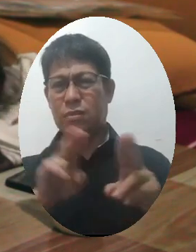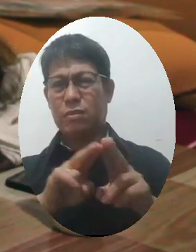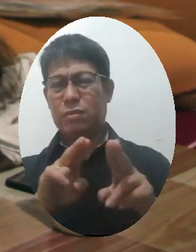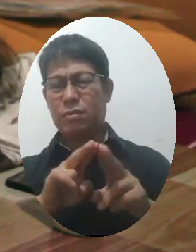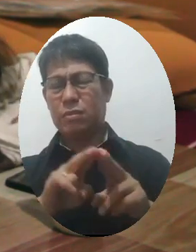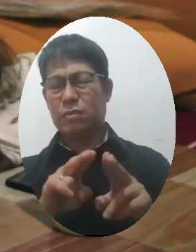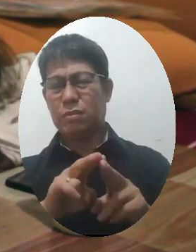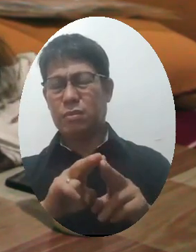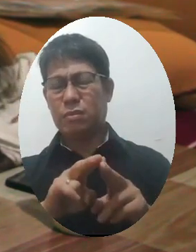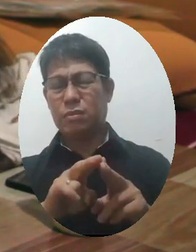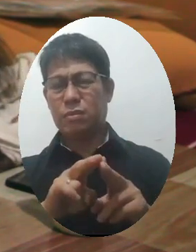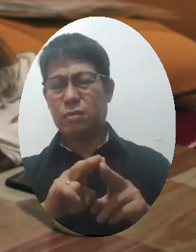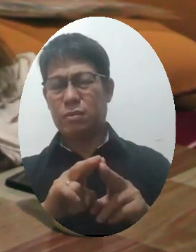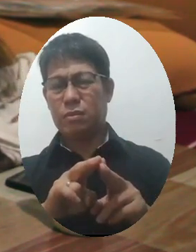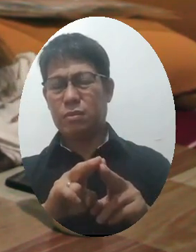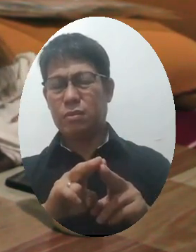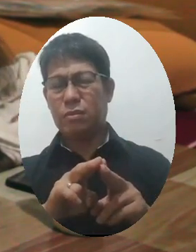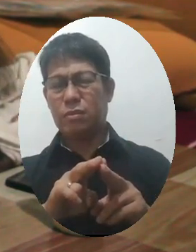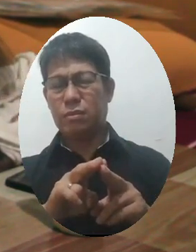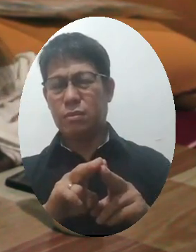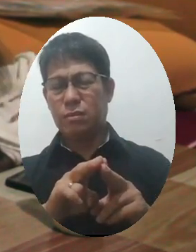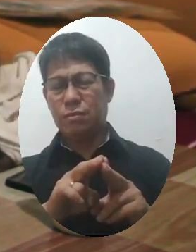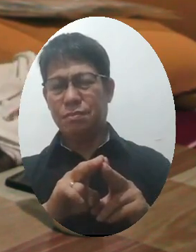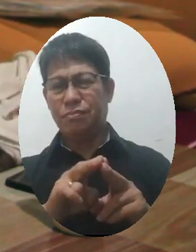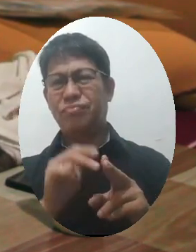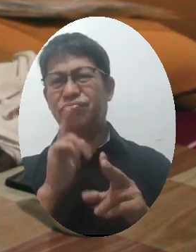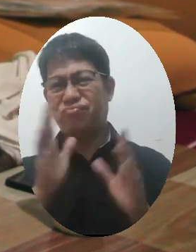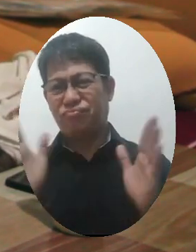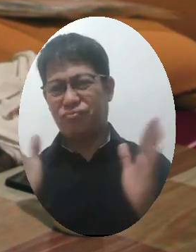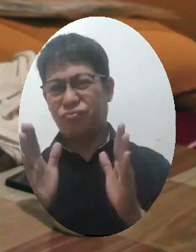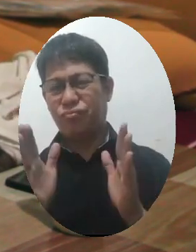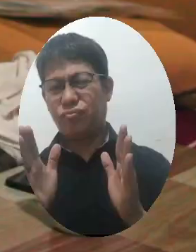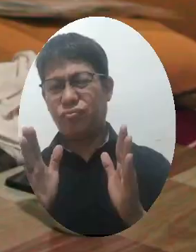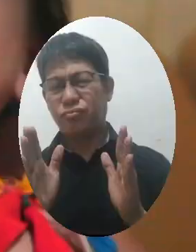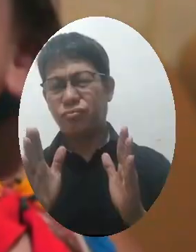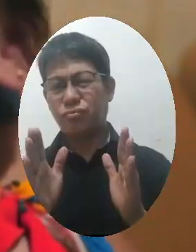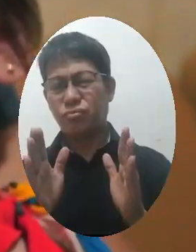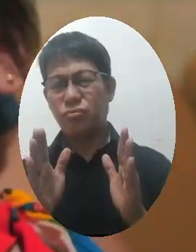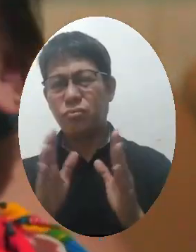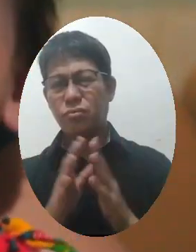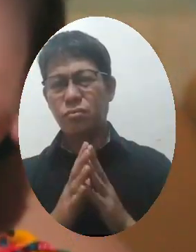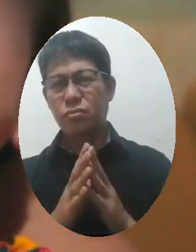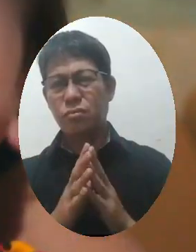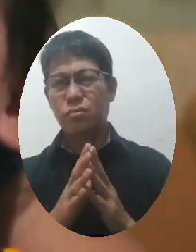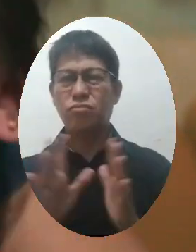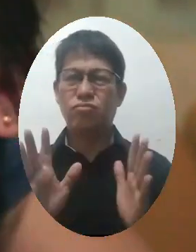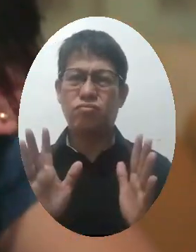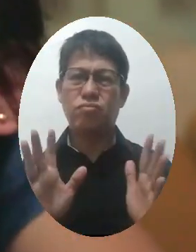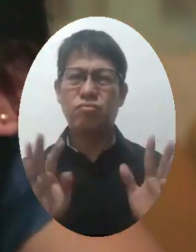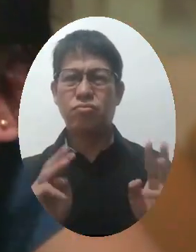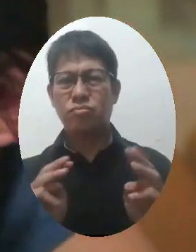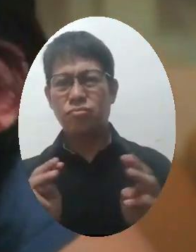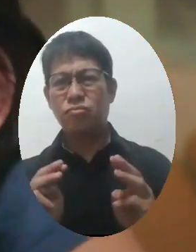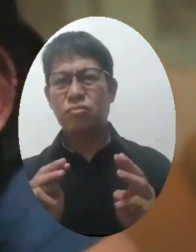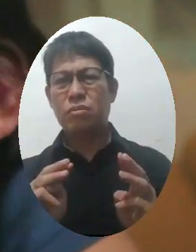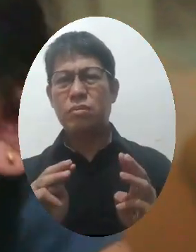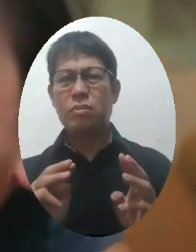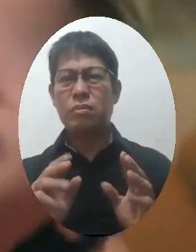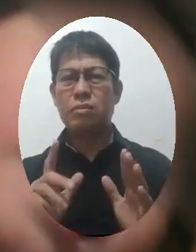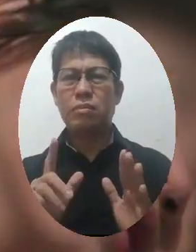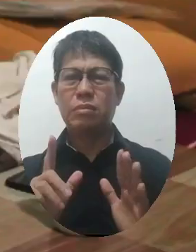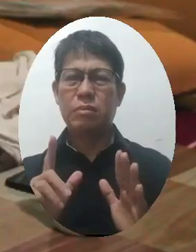katulad ng normal size ng ulo ng bata, head size ng bata. Maliit po kasi yun sa kanya eh. Kaya maano po yung movements